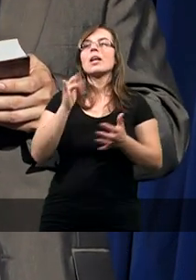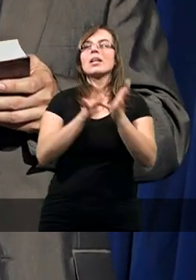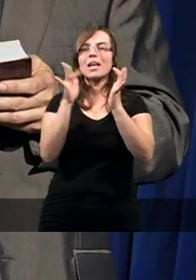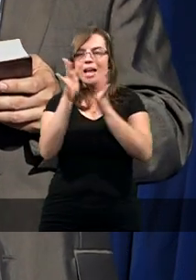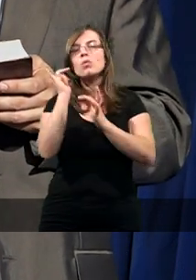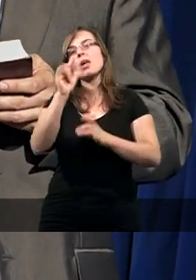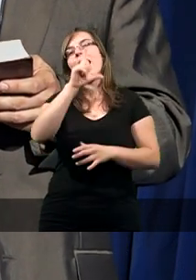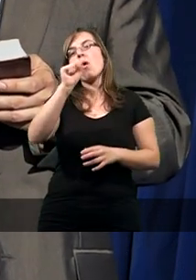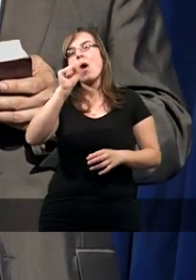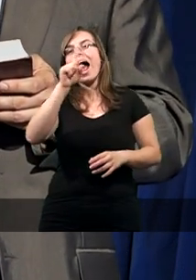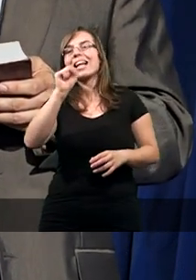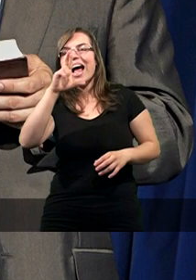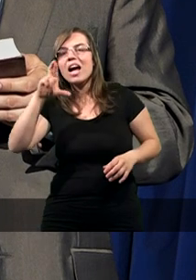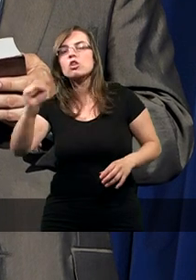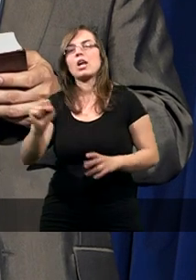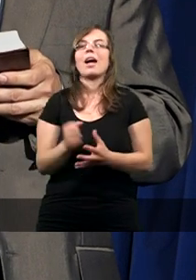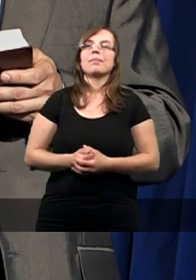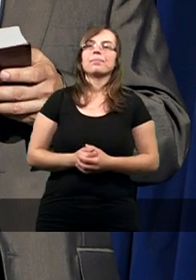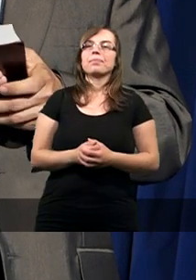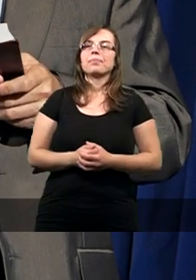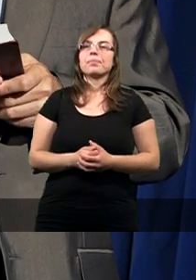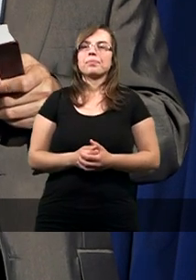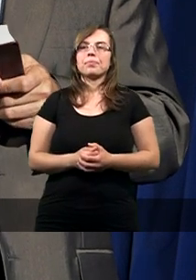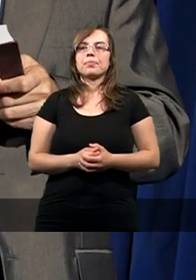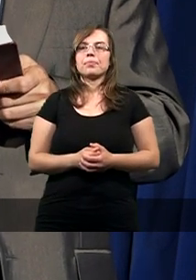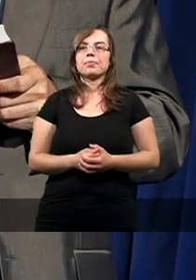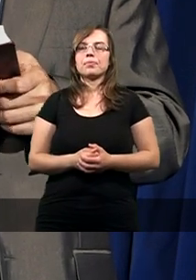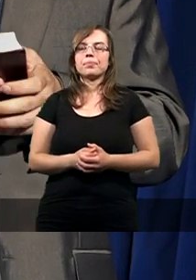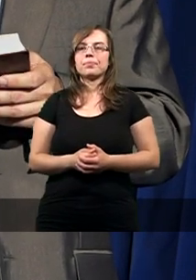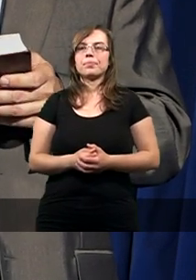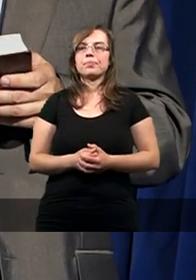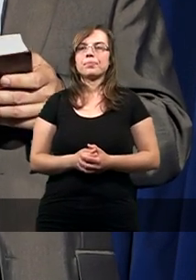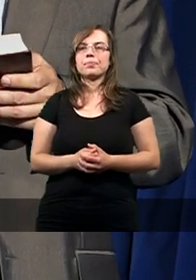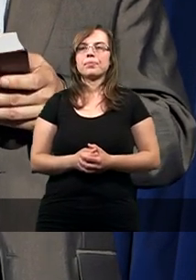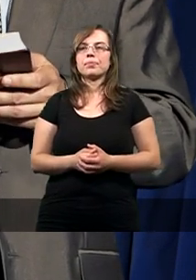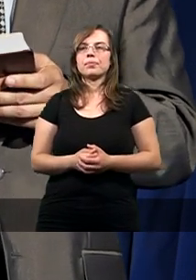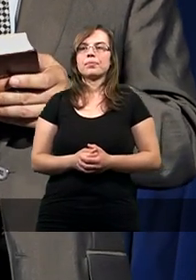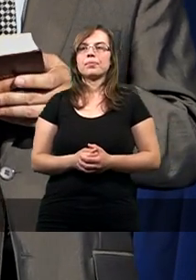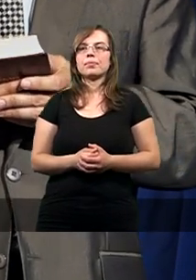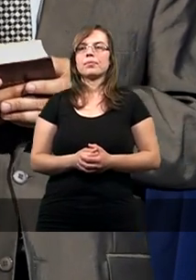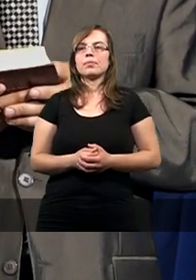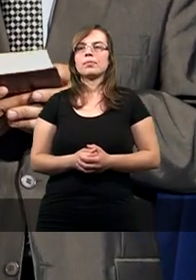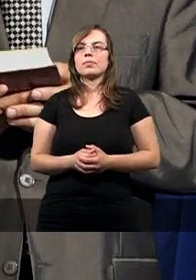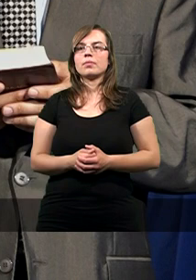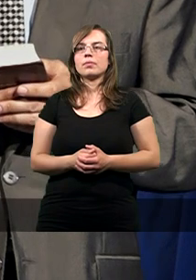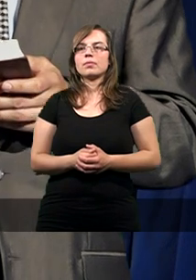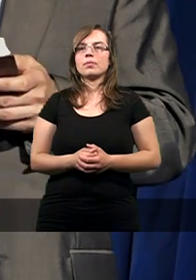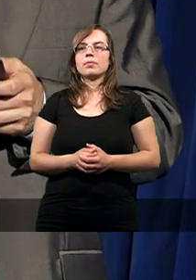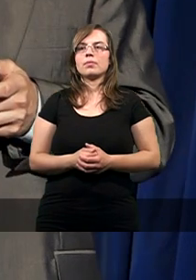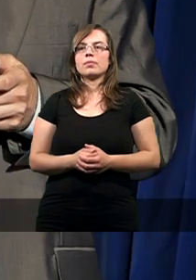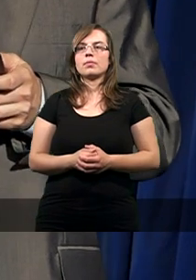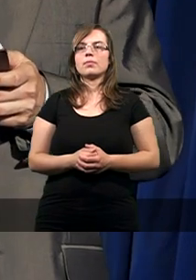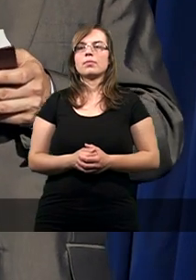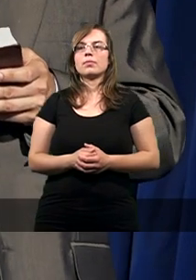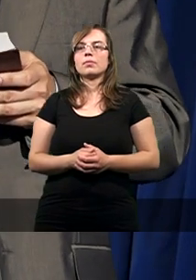Jezusa, jak i Łazarza. It was to be a high occasion where he had the two most famous people in the world at that